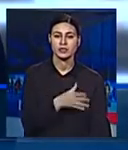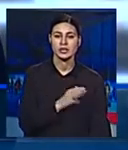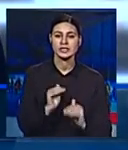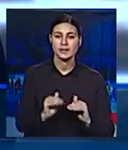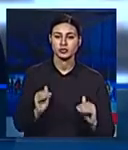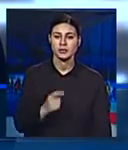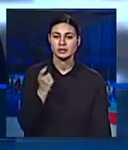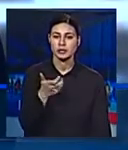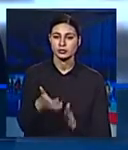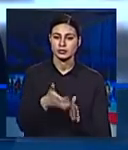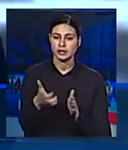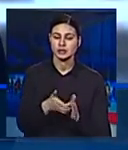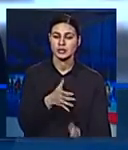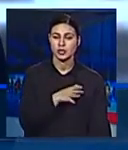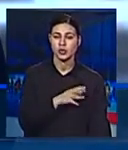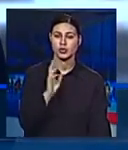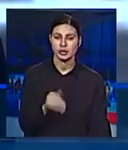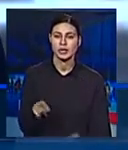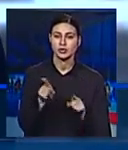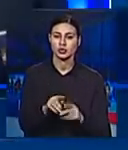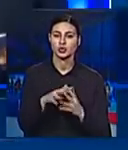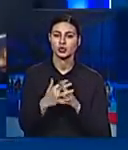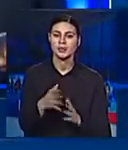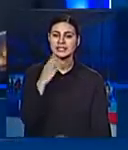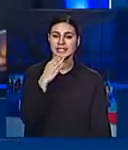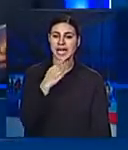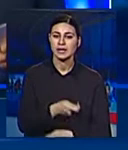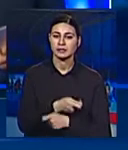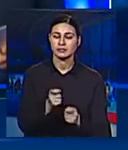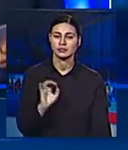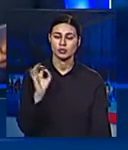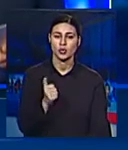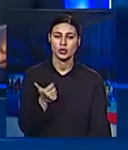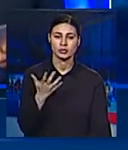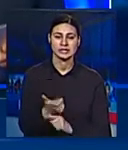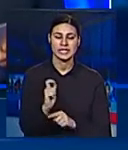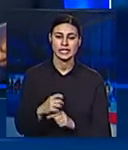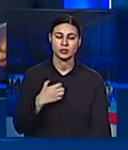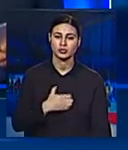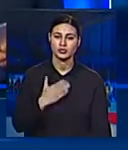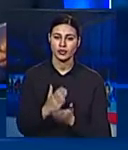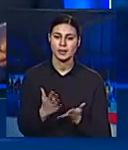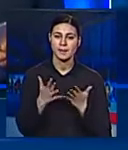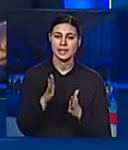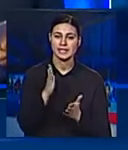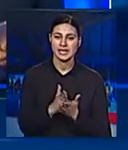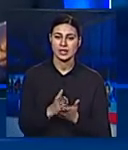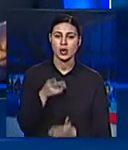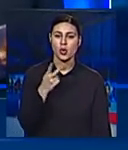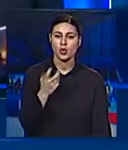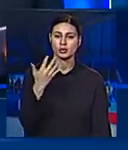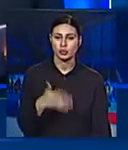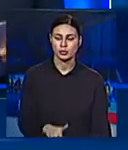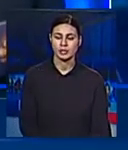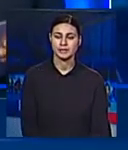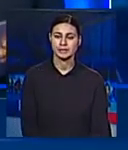საბავშვო ბაღების რაოდენობების შემცირება და ასევე სოფლის წყალომარაგების პროექტები, რომელთა რაოდენობაც ძალიან მნიშვნელოვანია და აღემატება